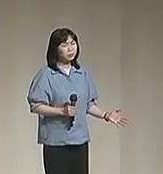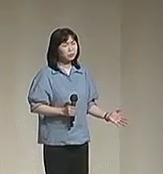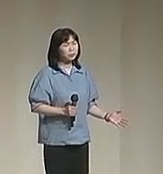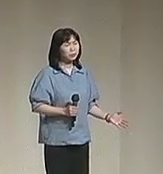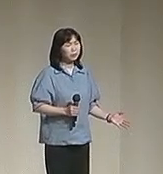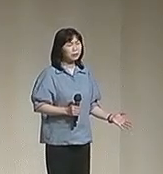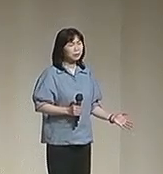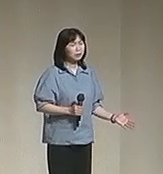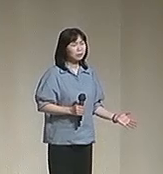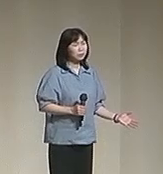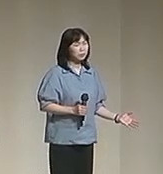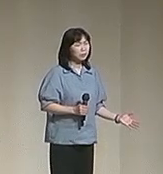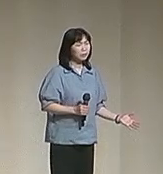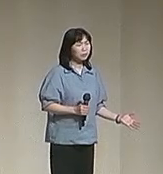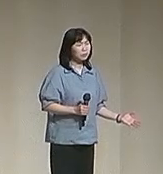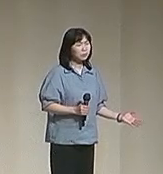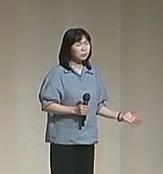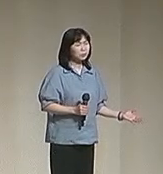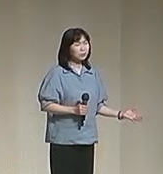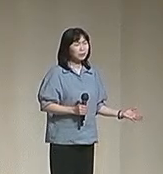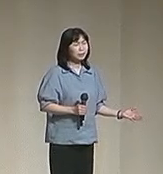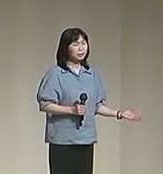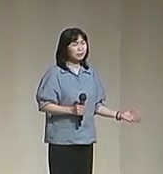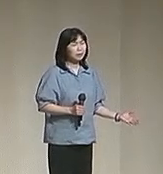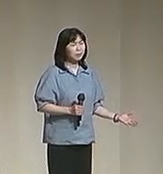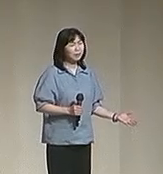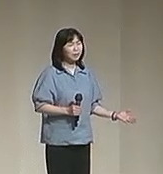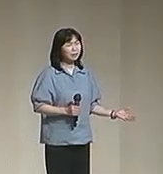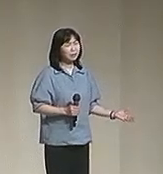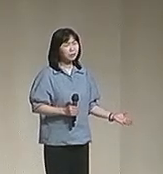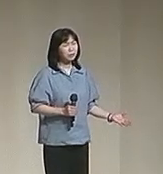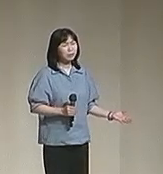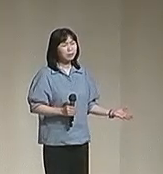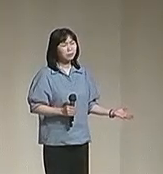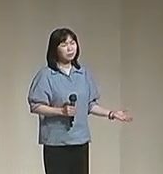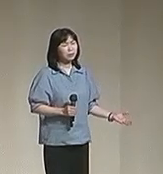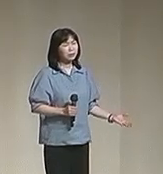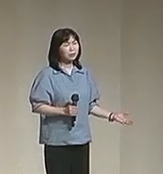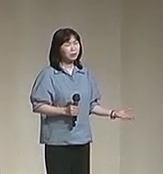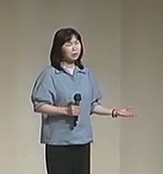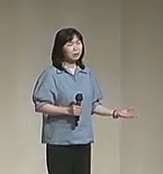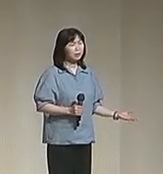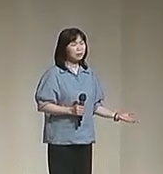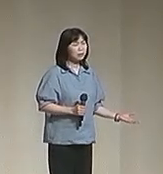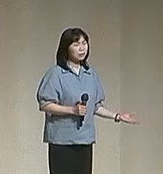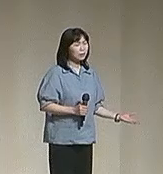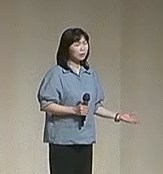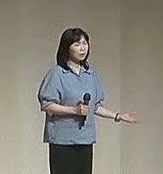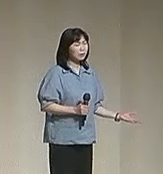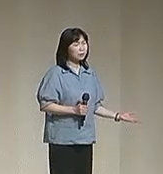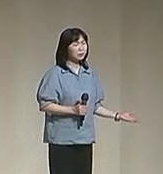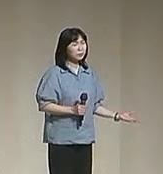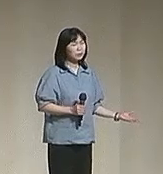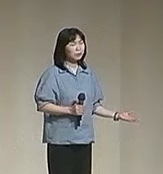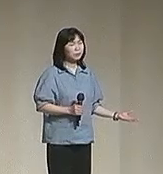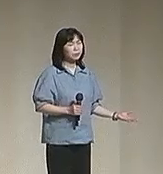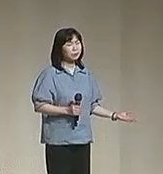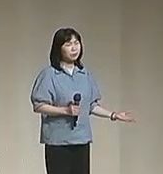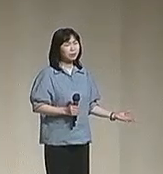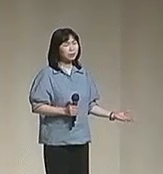하셔서 우리 삶이 감사로 가득한 삶이 되도록 하나님 인도하여